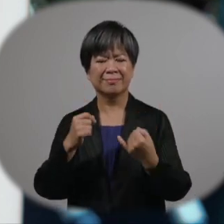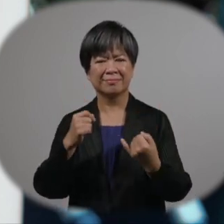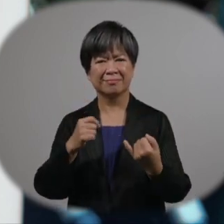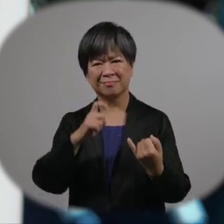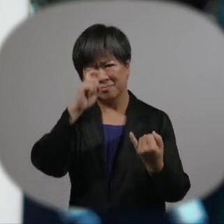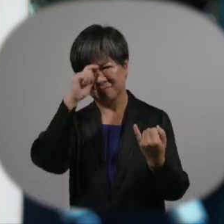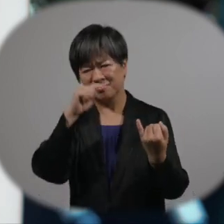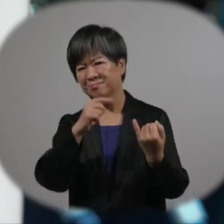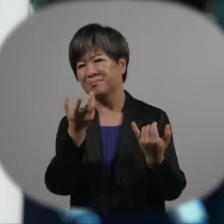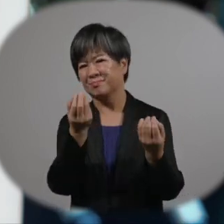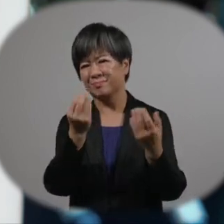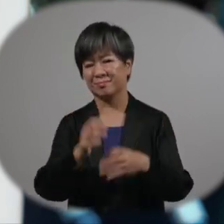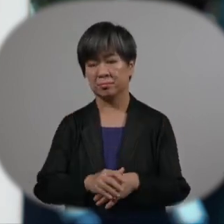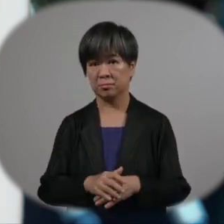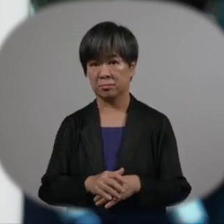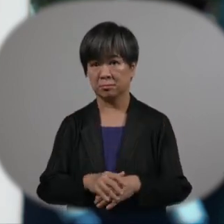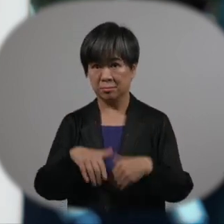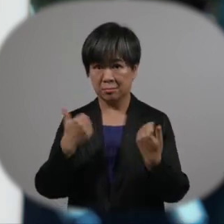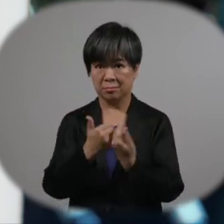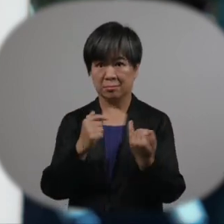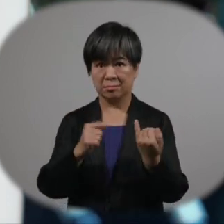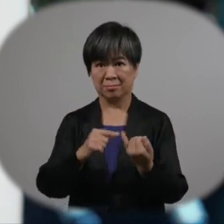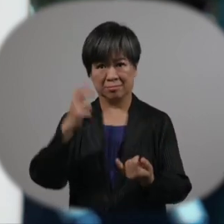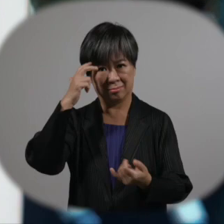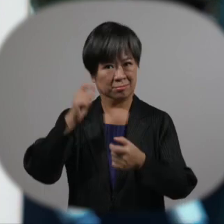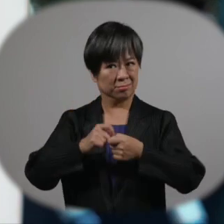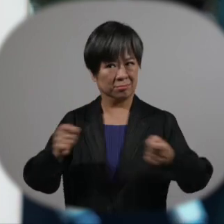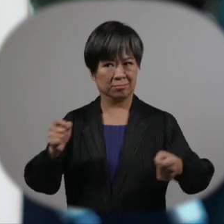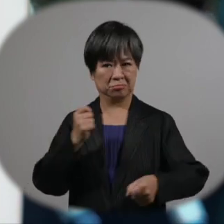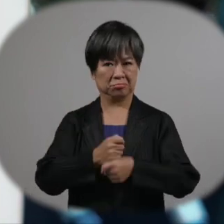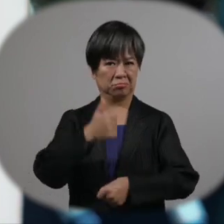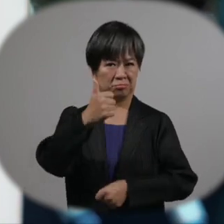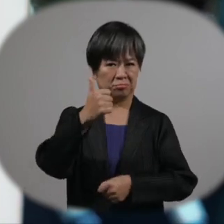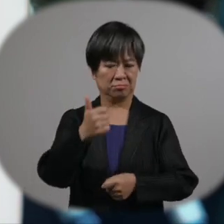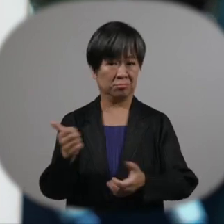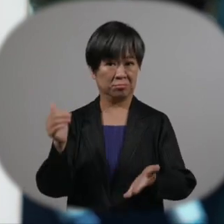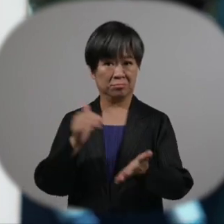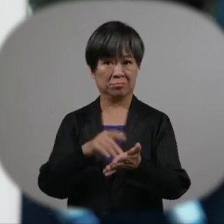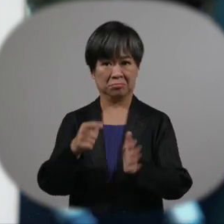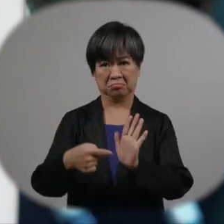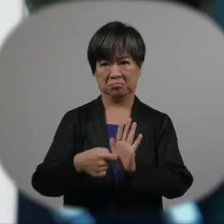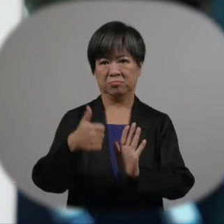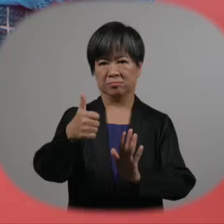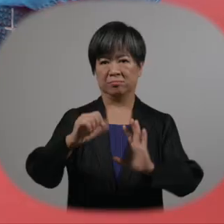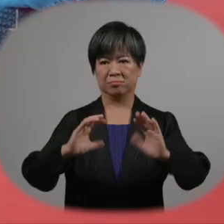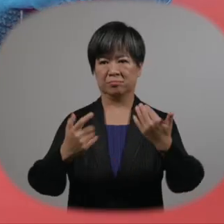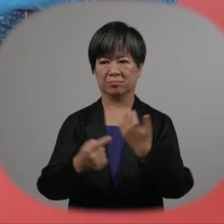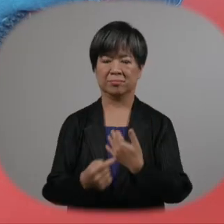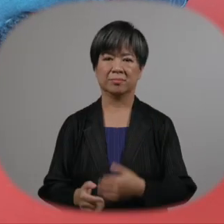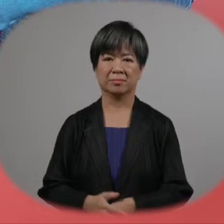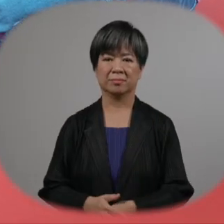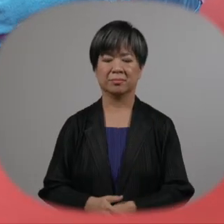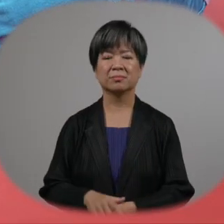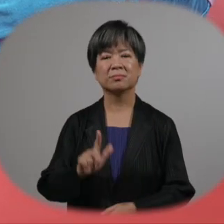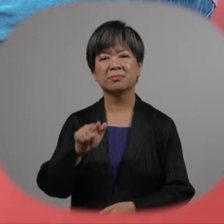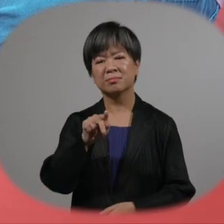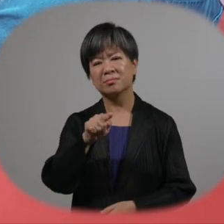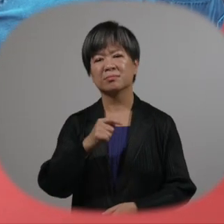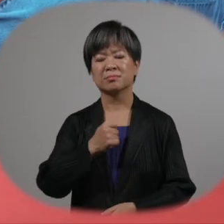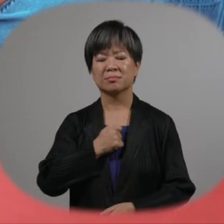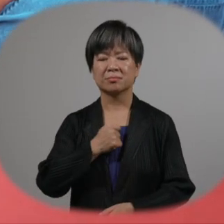面的选手，但是他是坚持最久，而且是做得最好，最后表现也是最棒的一个选手。老师知道你很辛